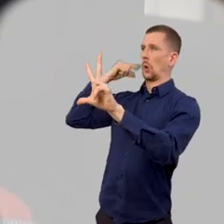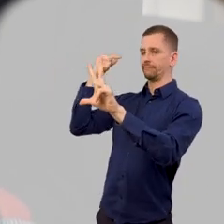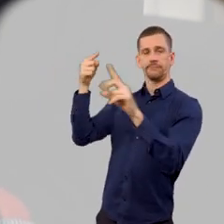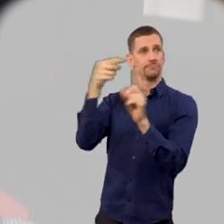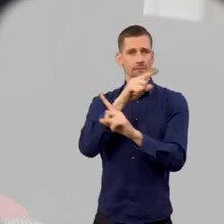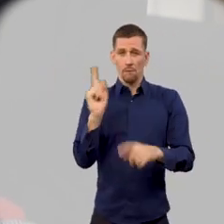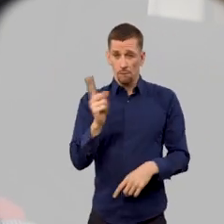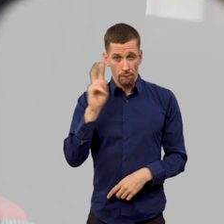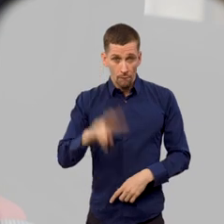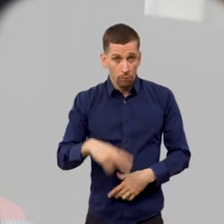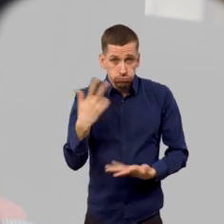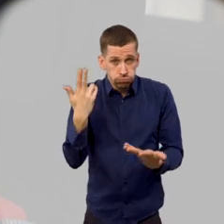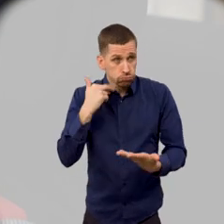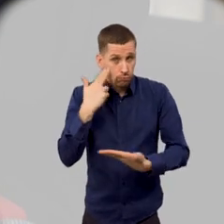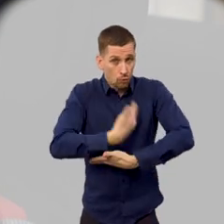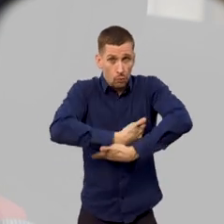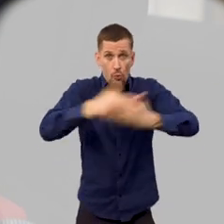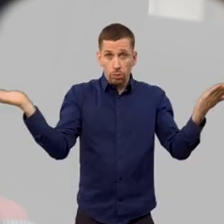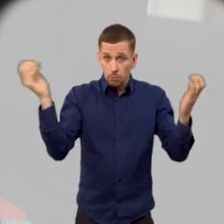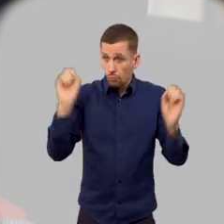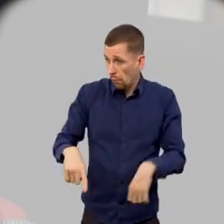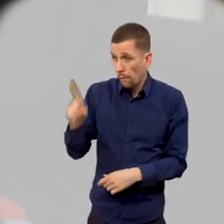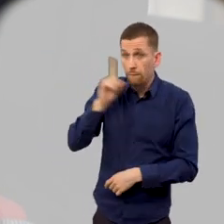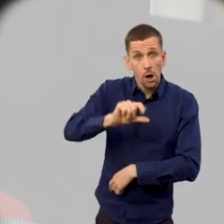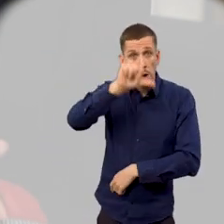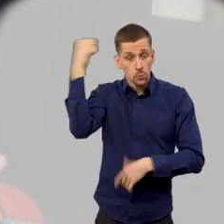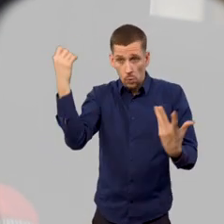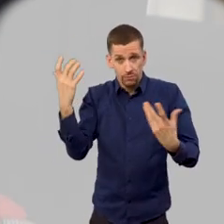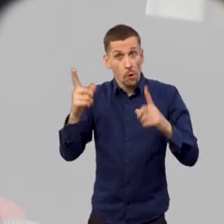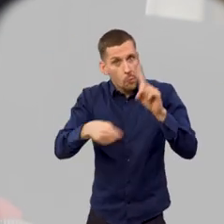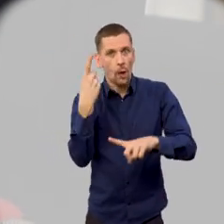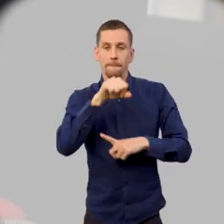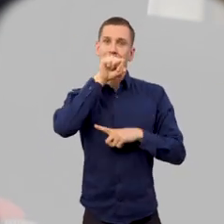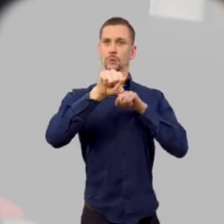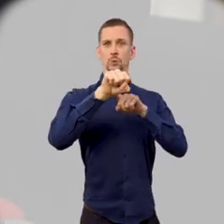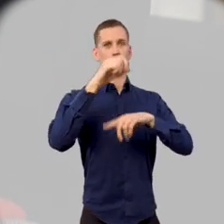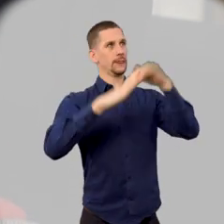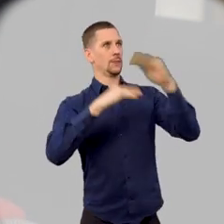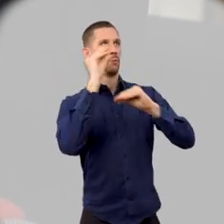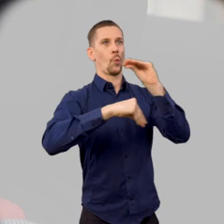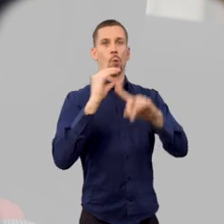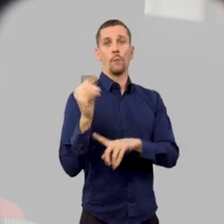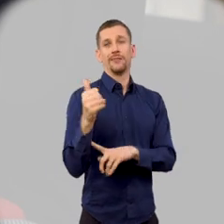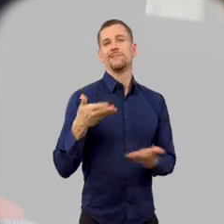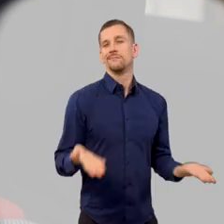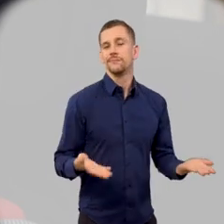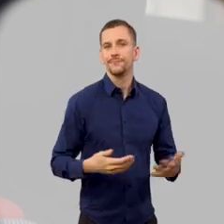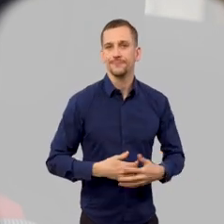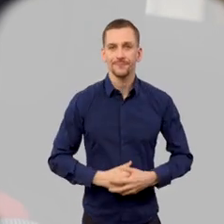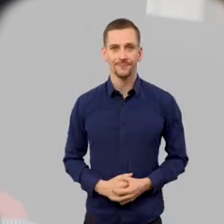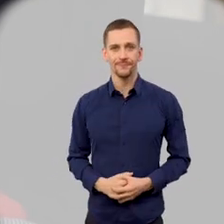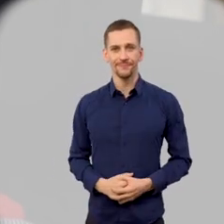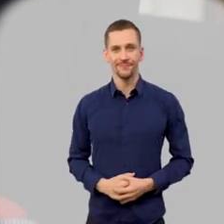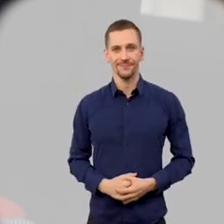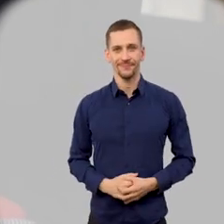plutôt l'informatique à l'homme. Et en fait, pas du tout, c'est donné à tout le monde. Il suffit juste d'être intéressé. C'est un monde passionnant, que